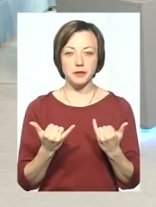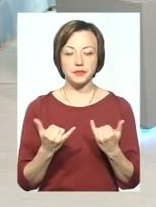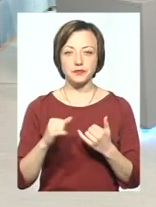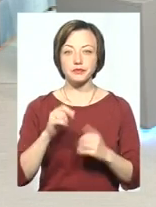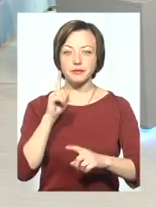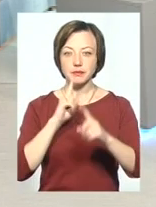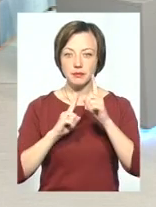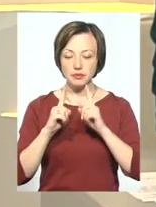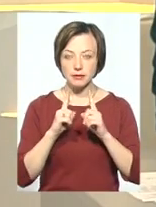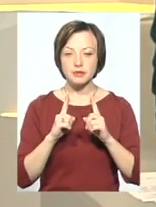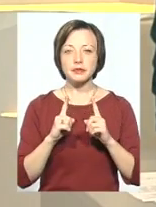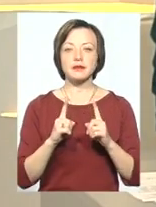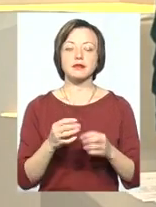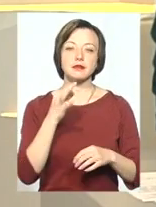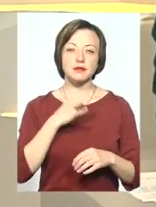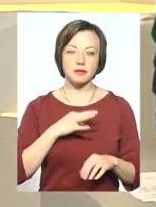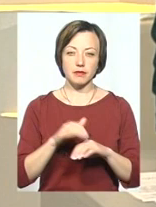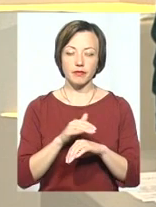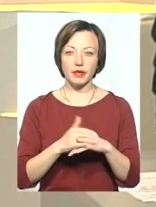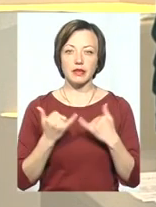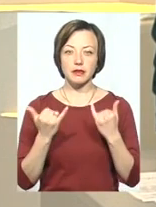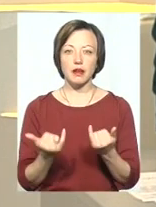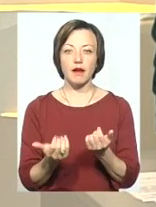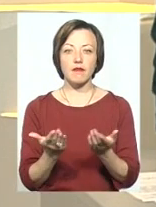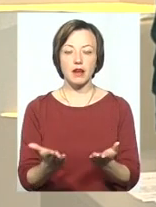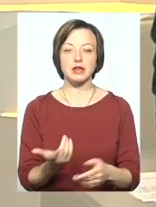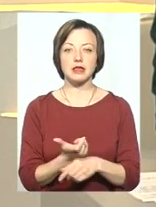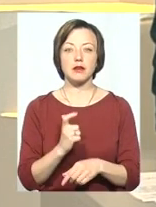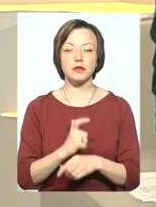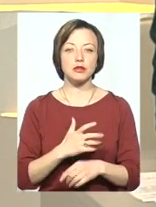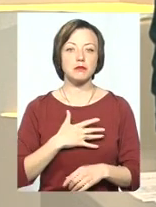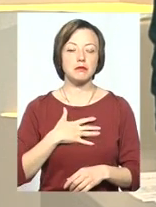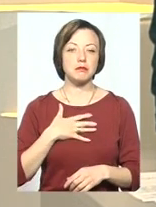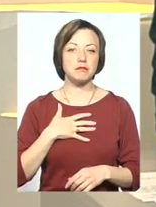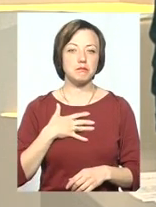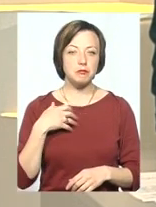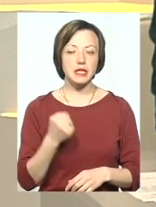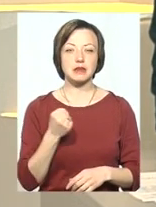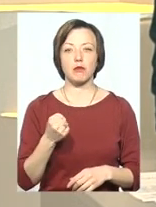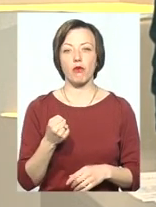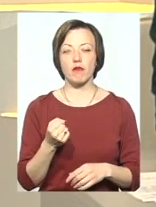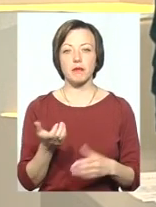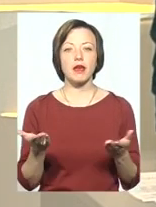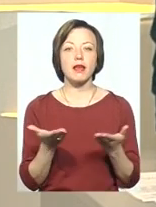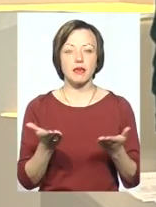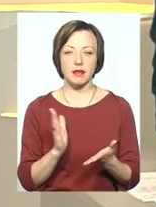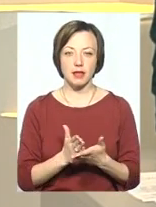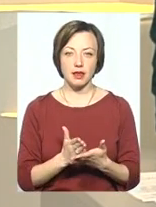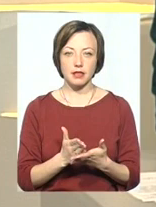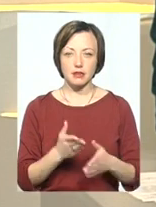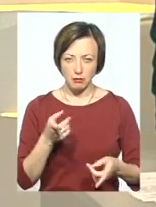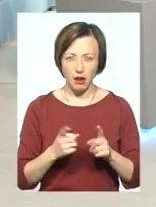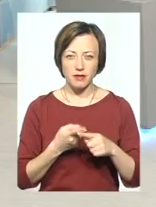засіданні. Скажіть, будь ласка, для вас найбільш принциповими які і чи справді оці